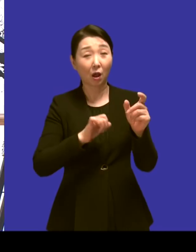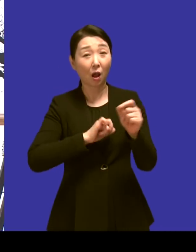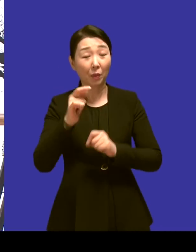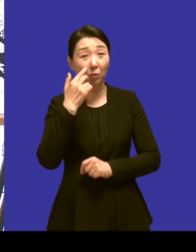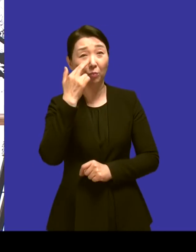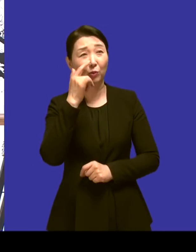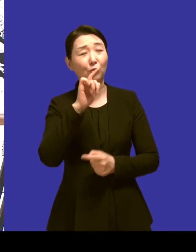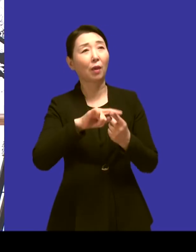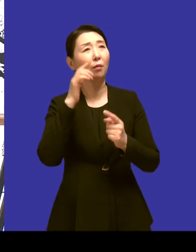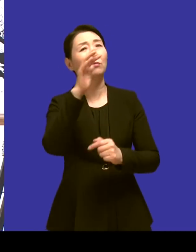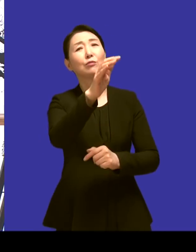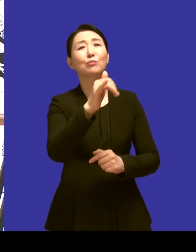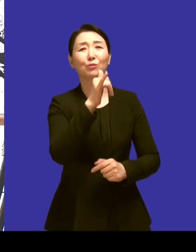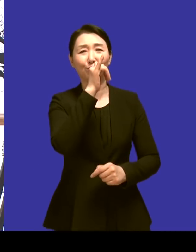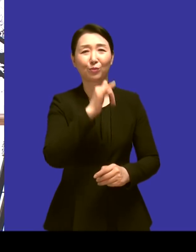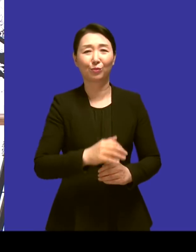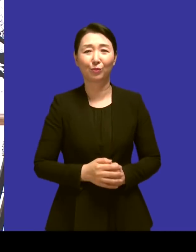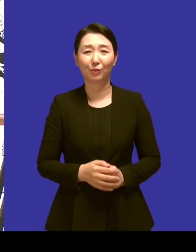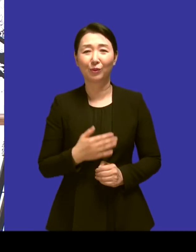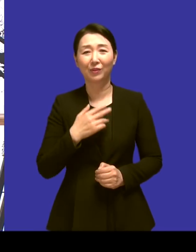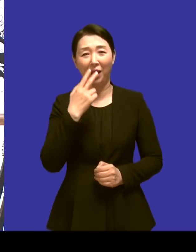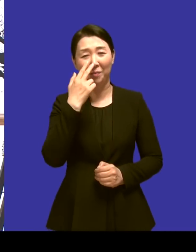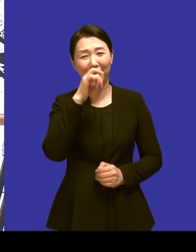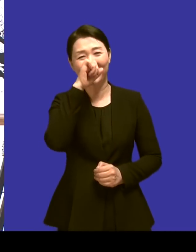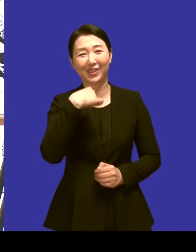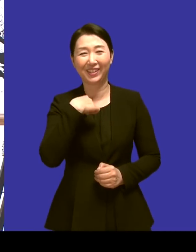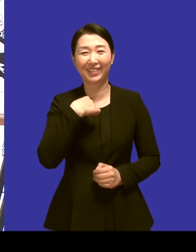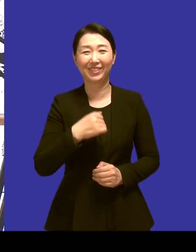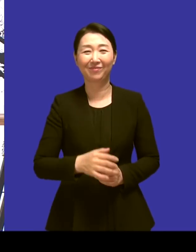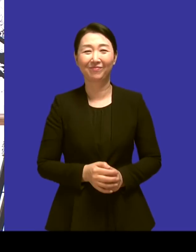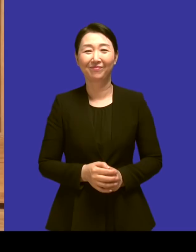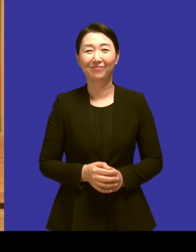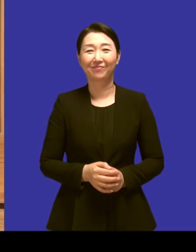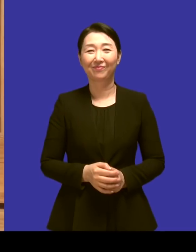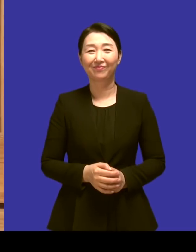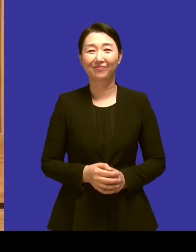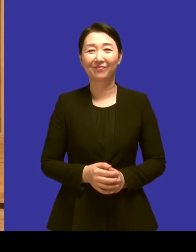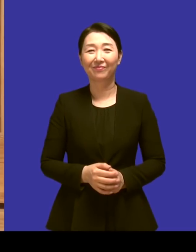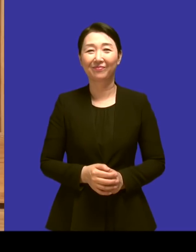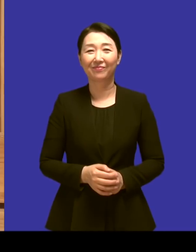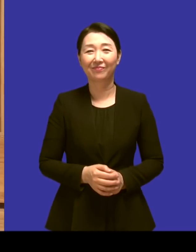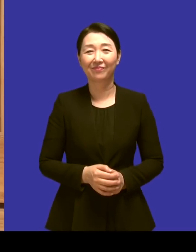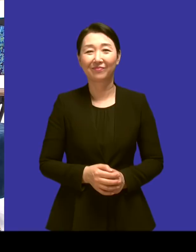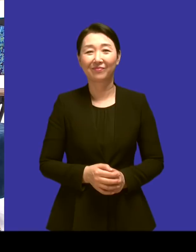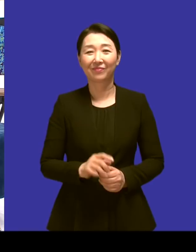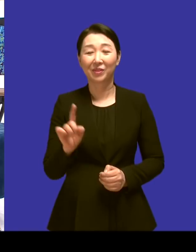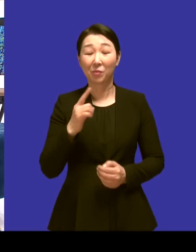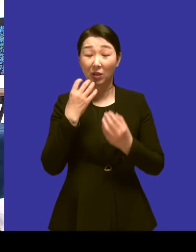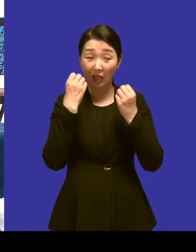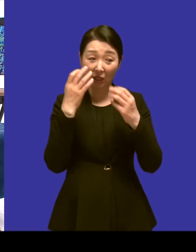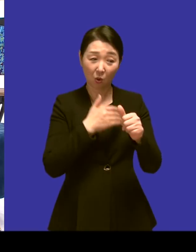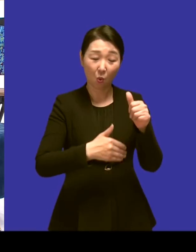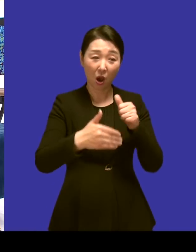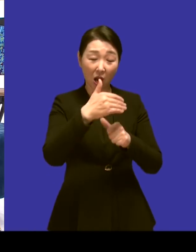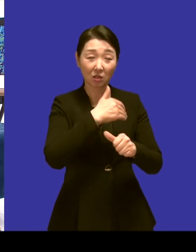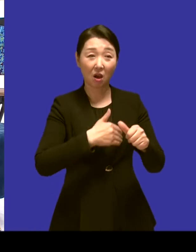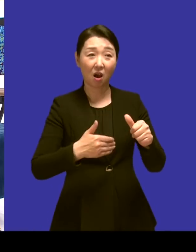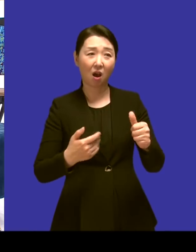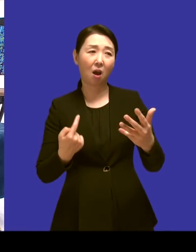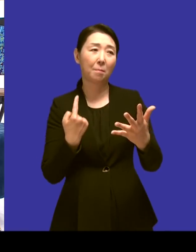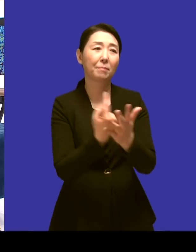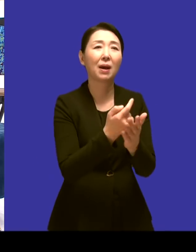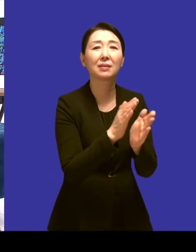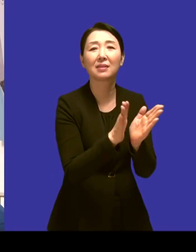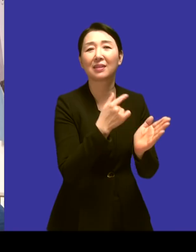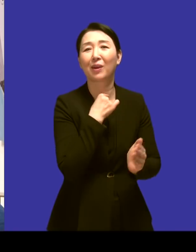다 많으신 분 같아요. 있죠. 네. 예. 저도 미국 좋아해요. 아, 그럼요. 네. 뭔가 그 새로운 환경에 또 몸을 던져보고